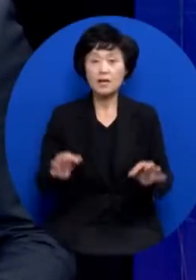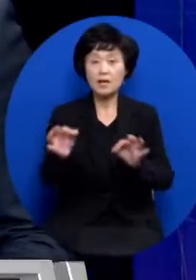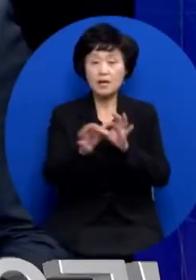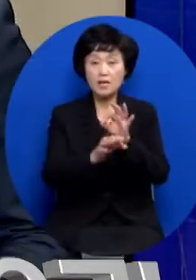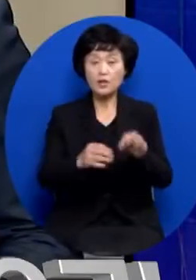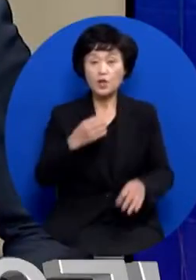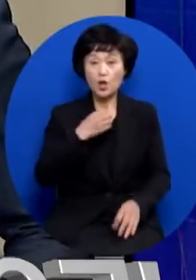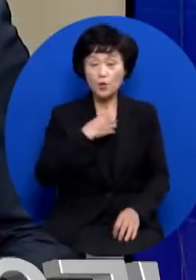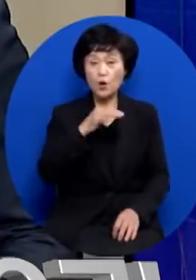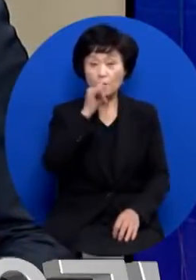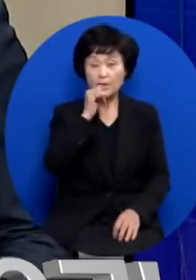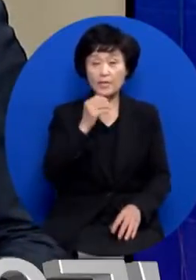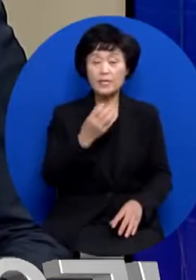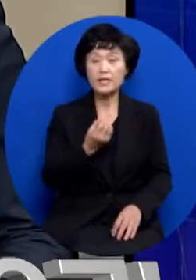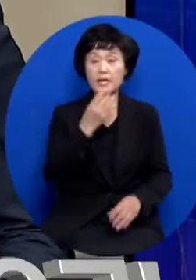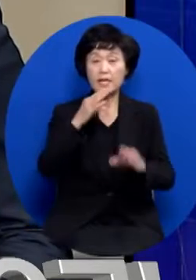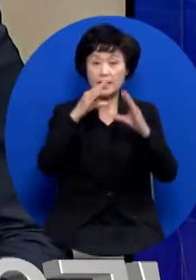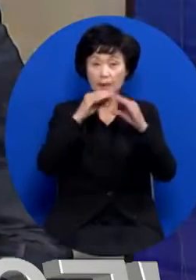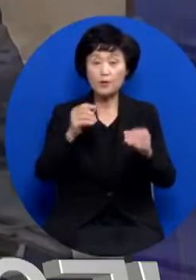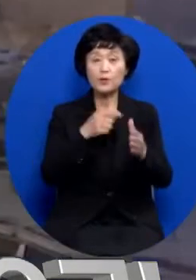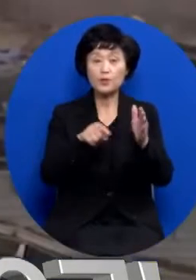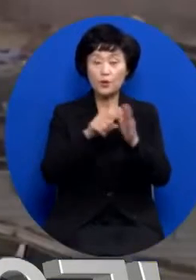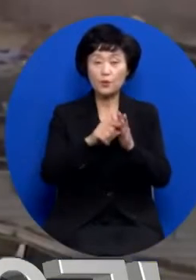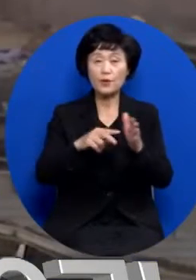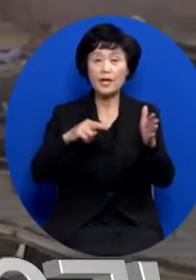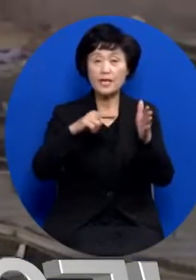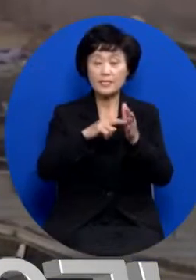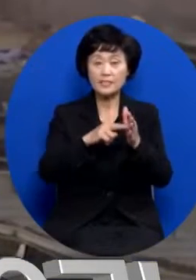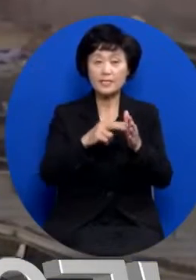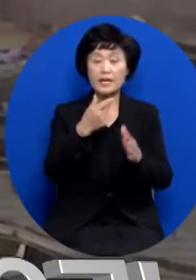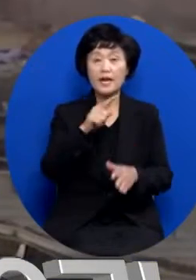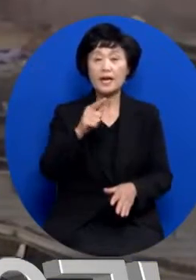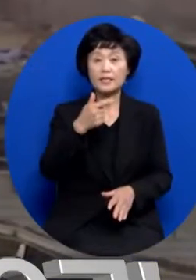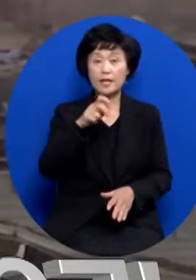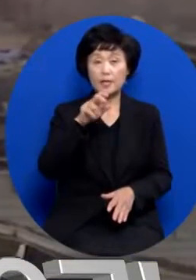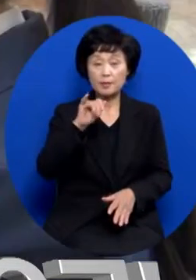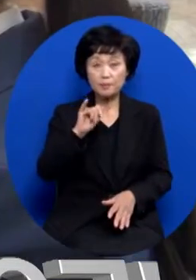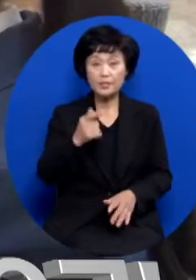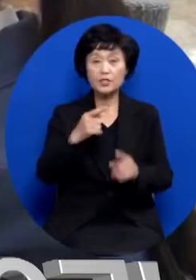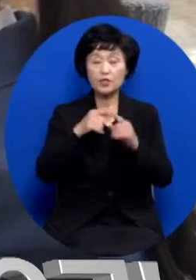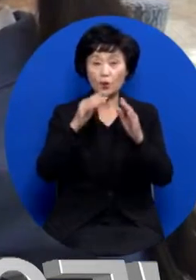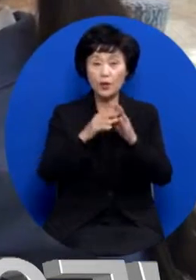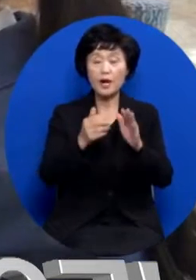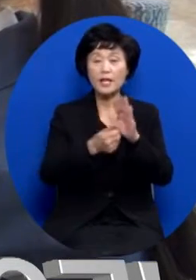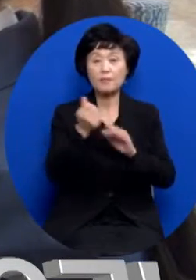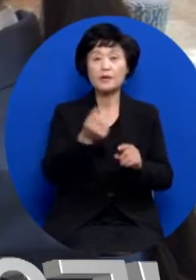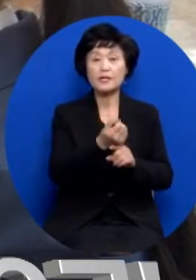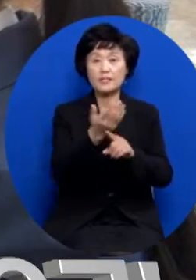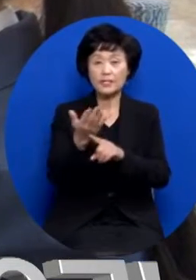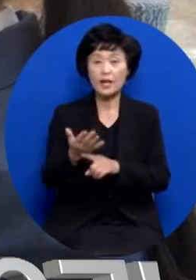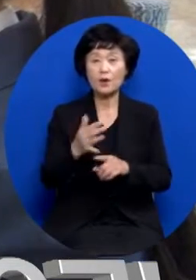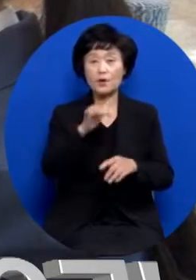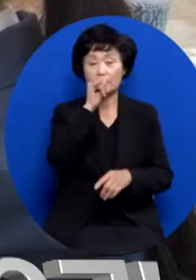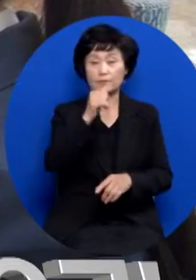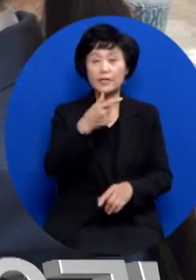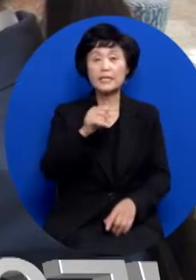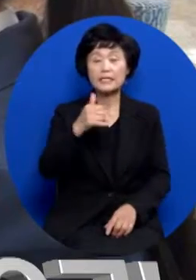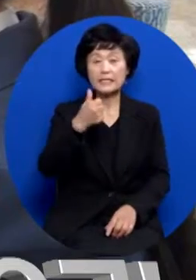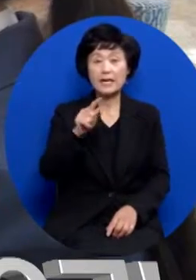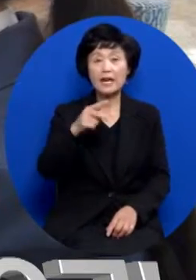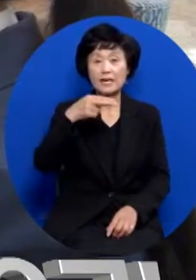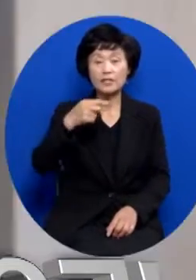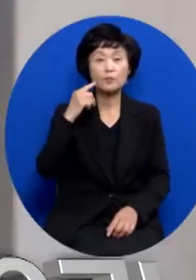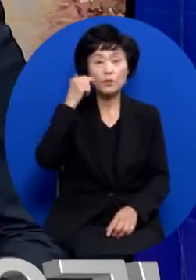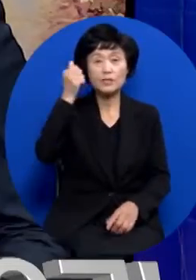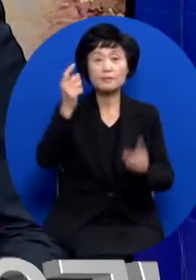위기를 겪고 있는 레바논을 위해 시리아 난민교회가 희망을 전하고 있습니다. 현지 사역자인 데라크루드 교회 니하드 목사를